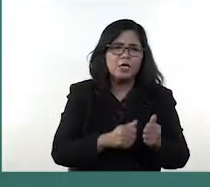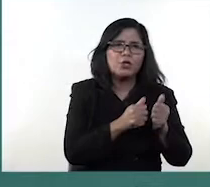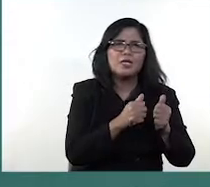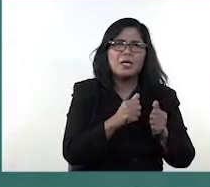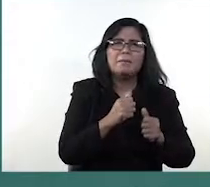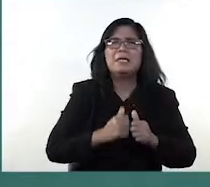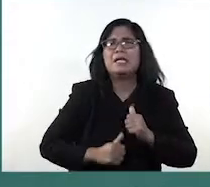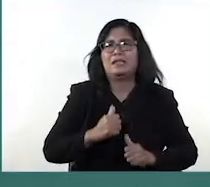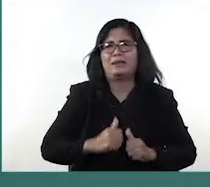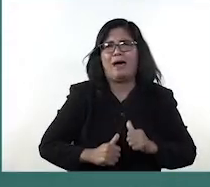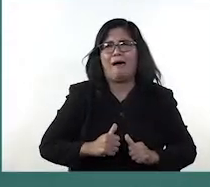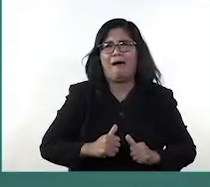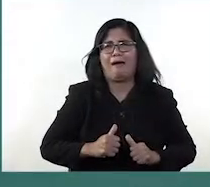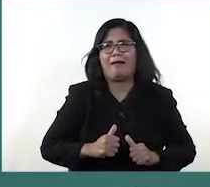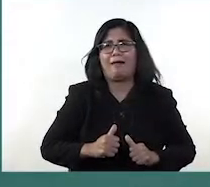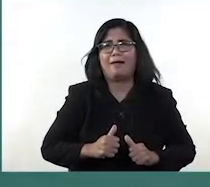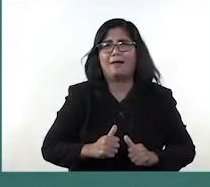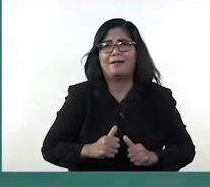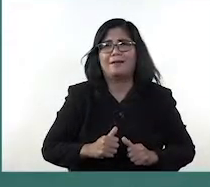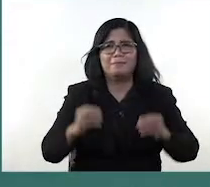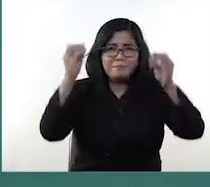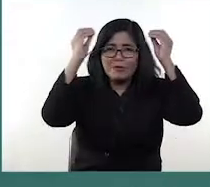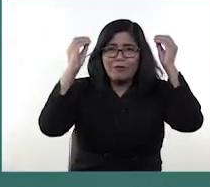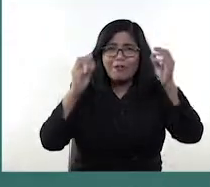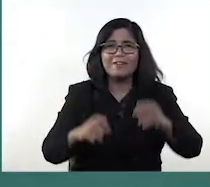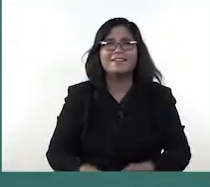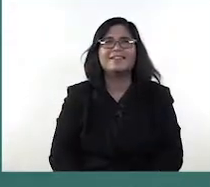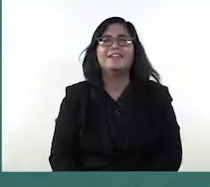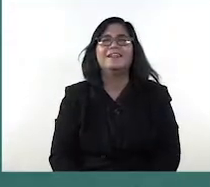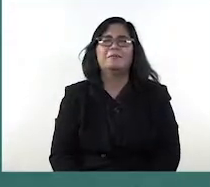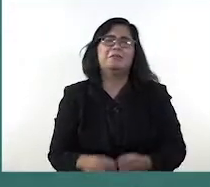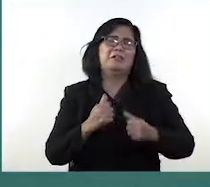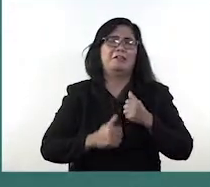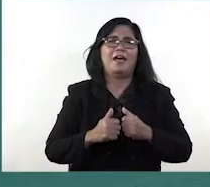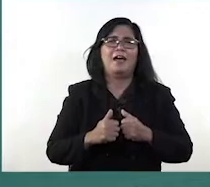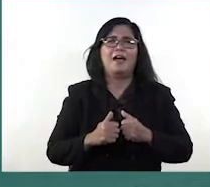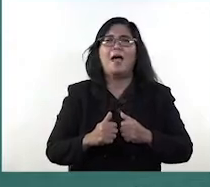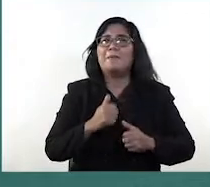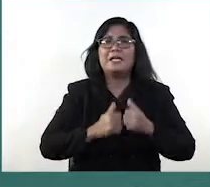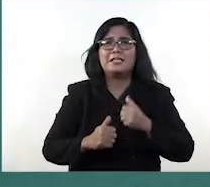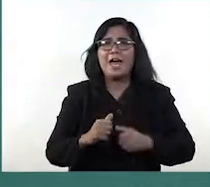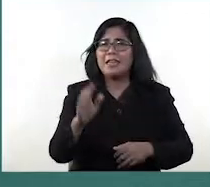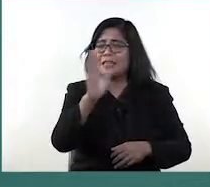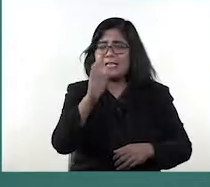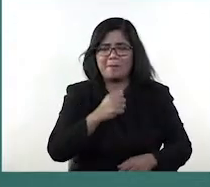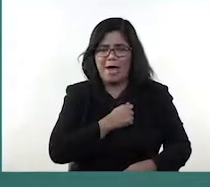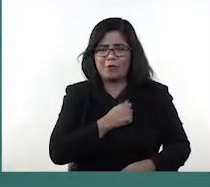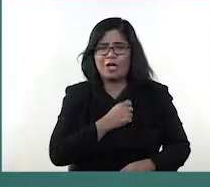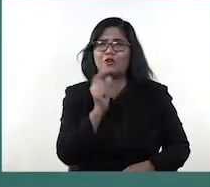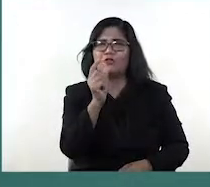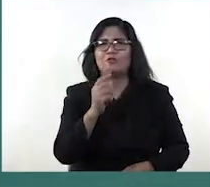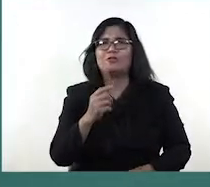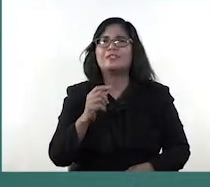bilang sama saya Hai penderitaan tidak menakutkan buat saya yo ya yo